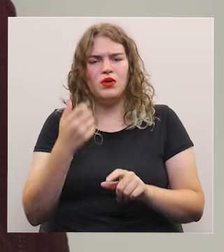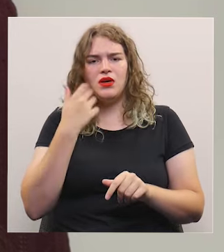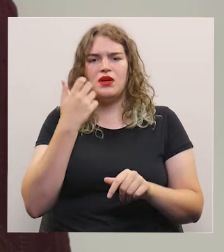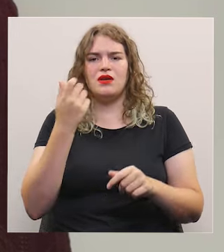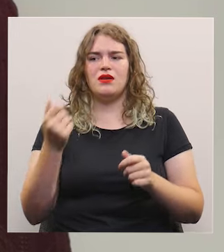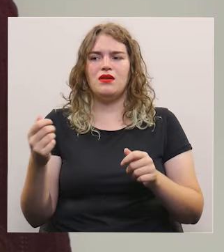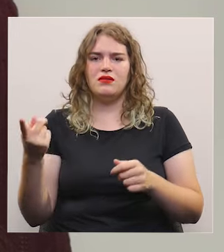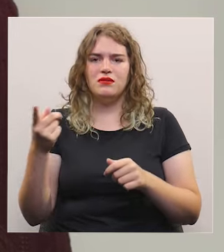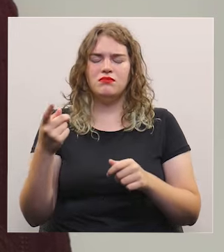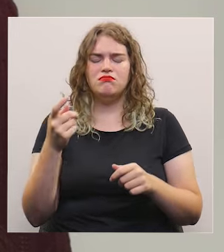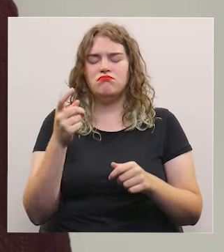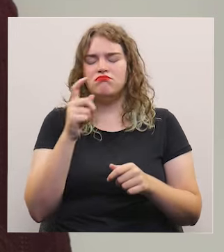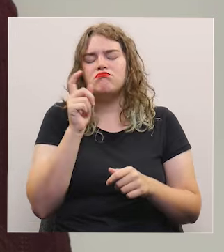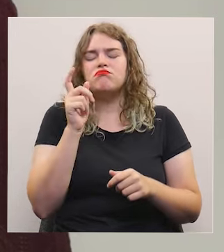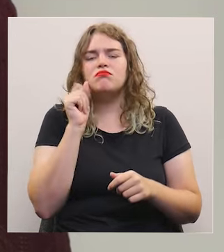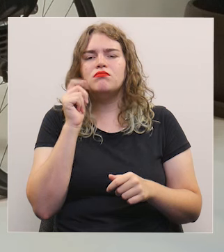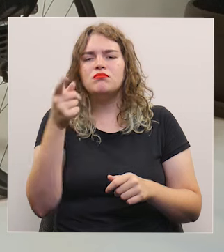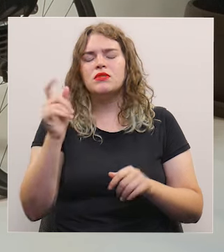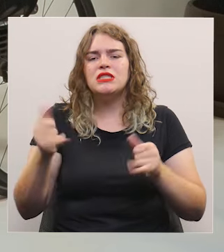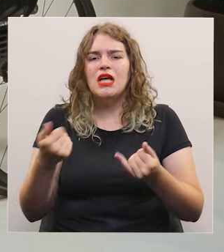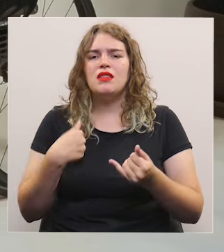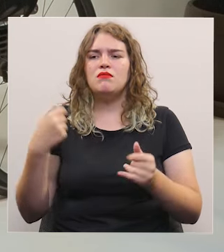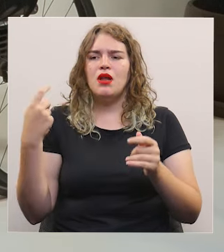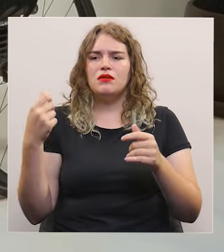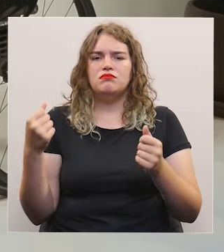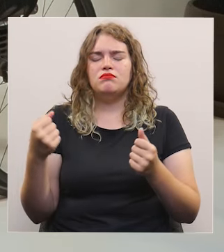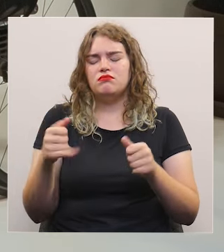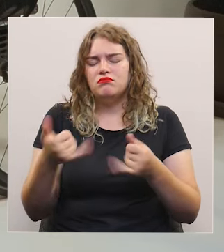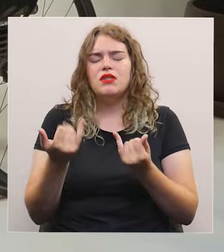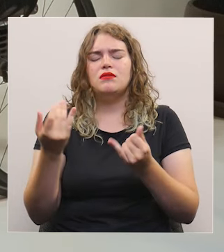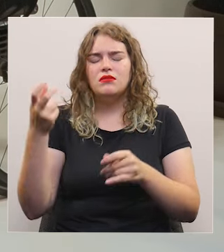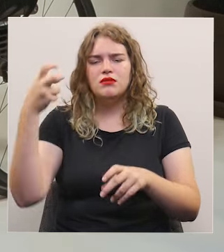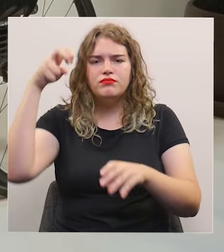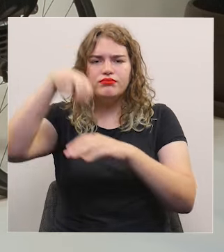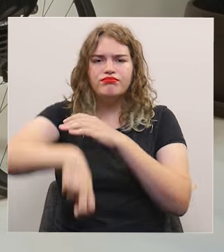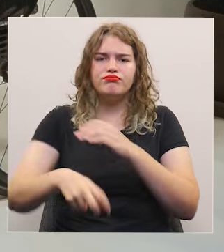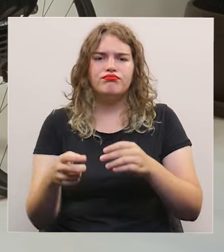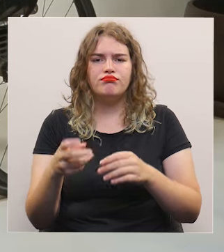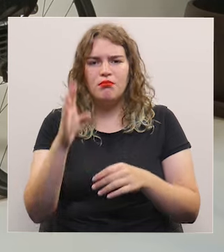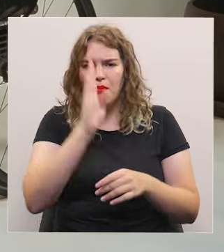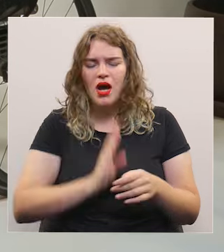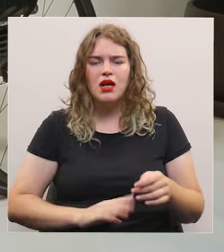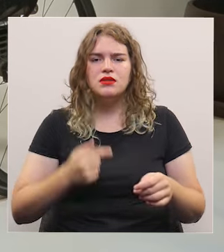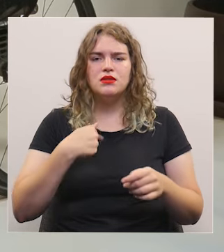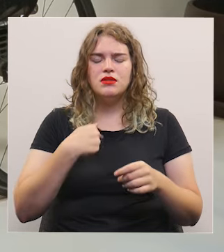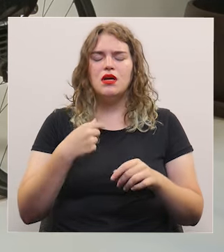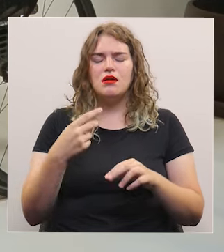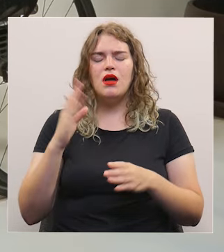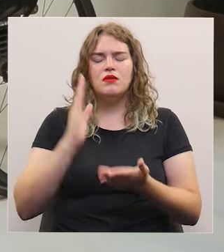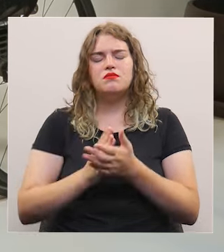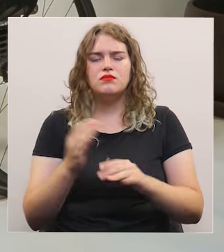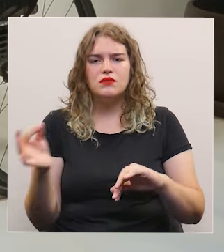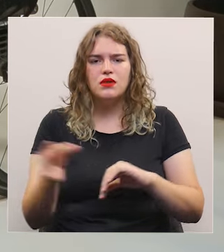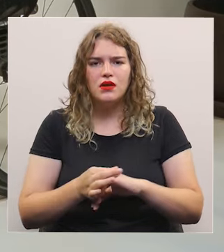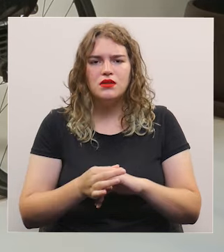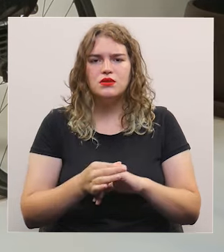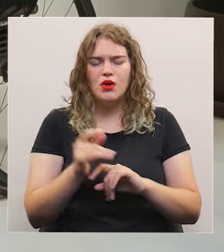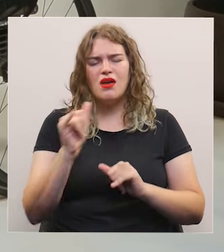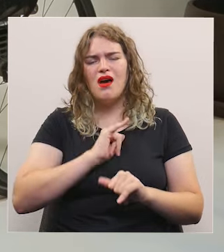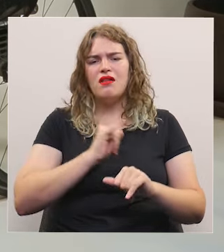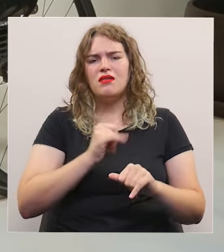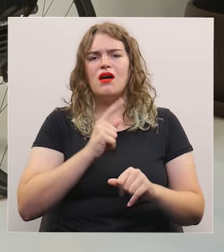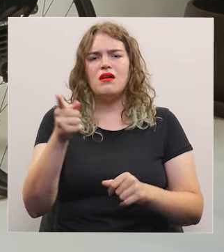când el a avut accidentul și apoi s-a căsătorit cu el, așa cum în situația în care era în Florin. În situația în care s-au